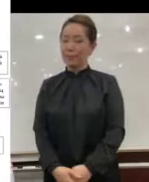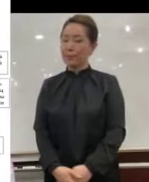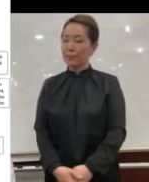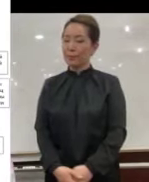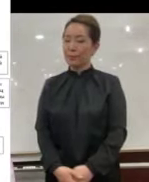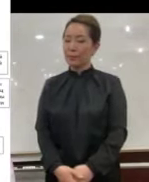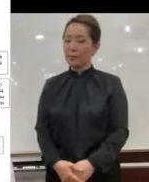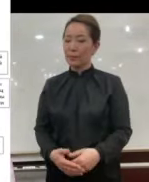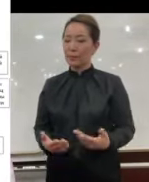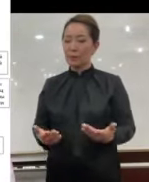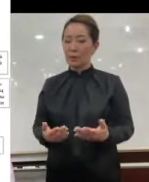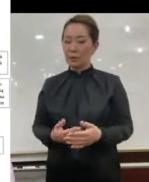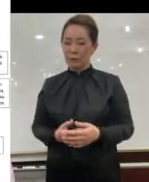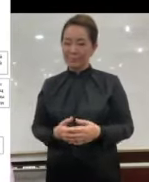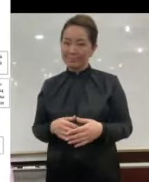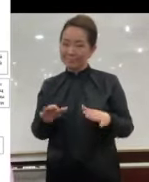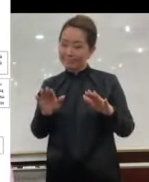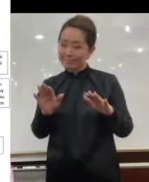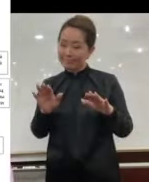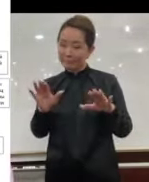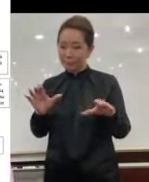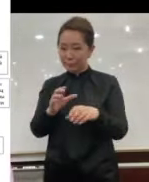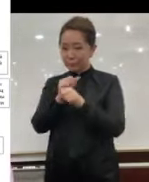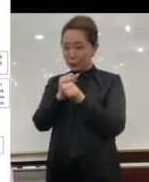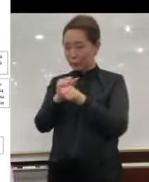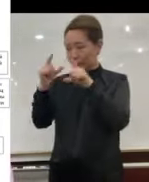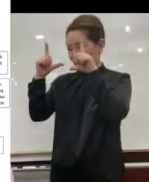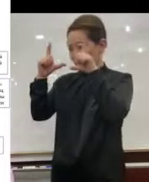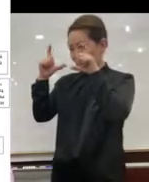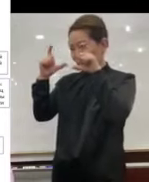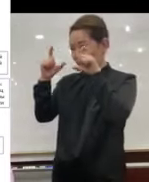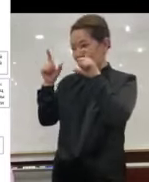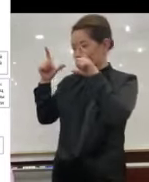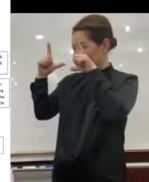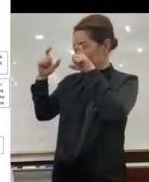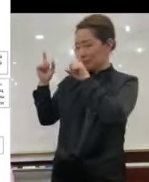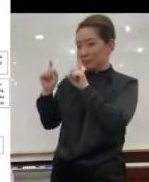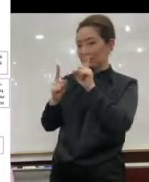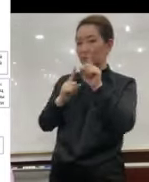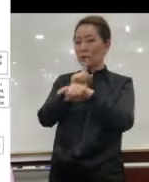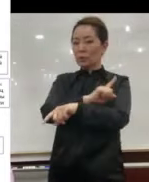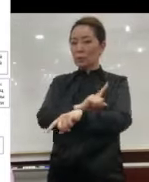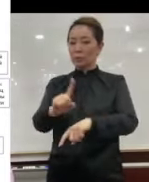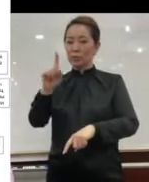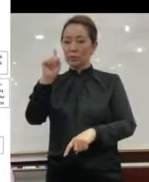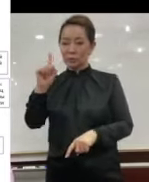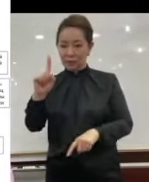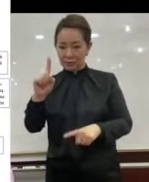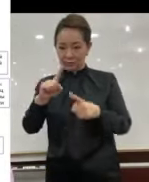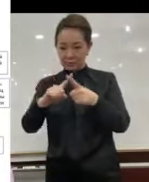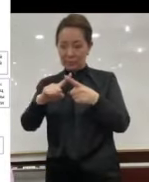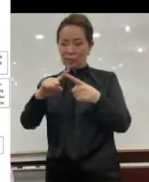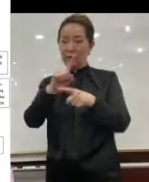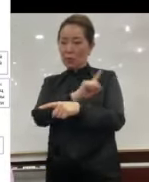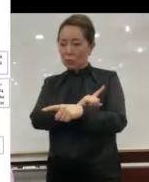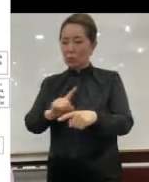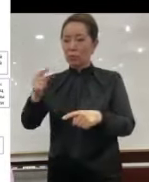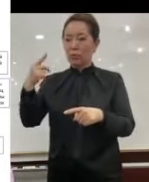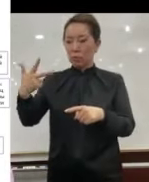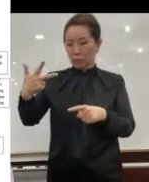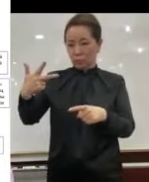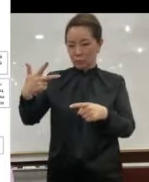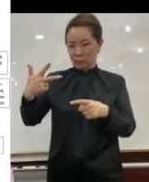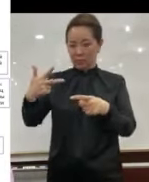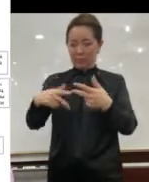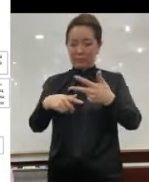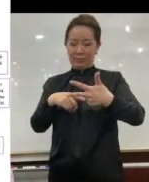За энэ ерөнхий зураглал дээр бол та бүхэн харж байгаа үр дүн 1, үр дүн 3-ыг бол хамгийн дээдлэлт нь толгойлж